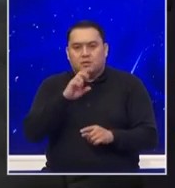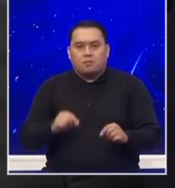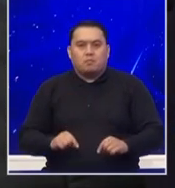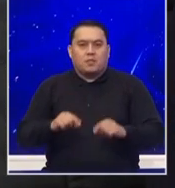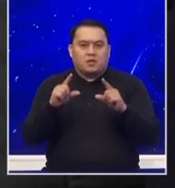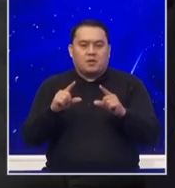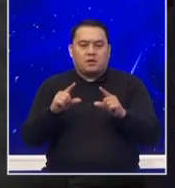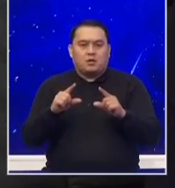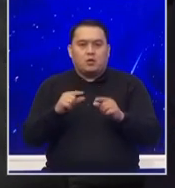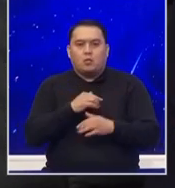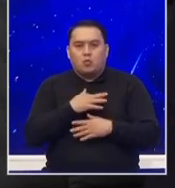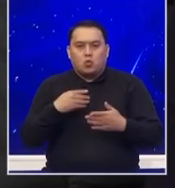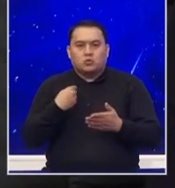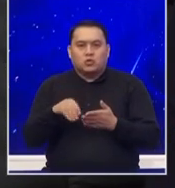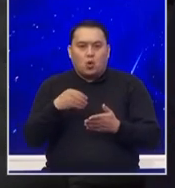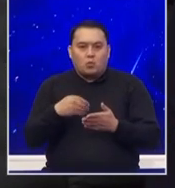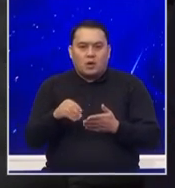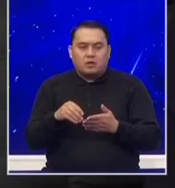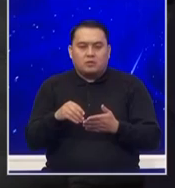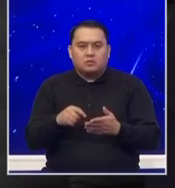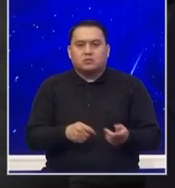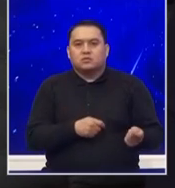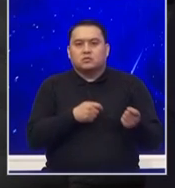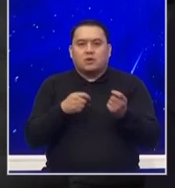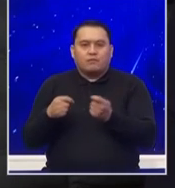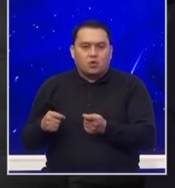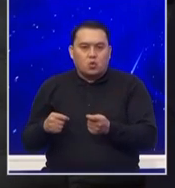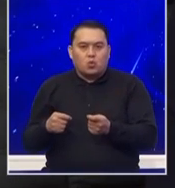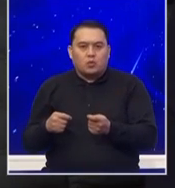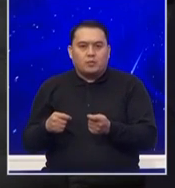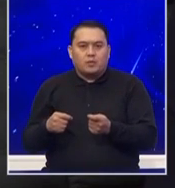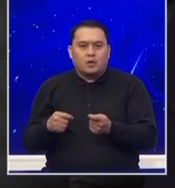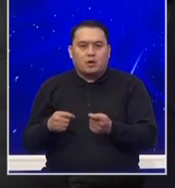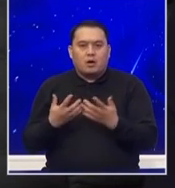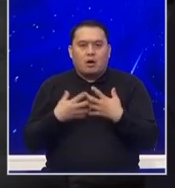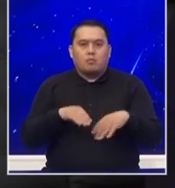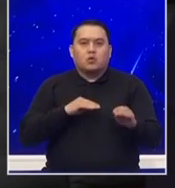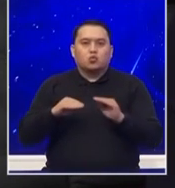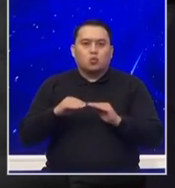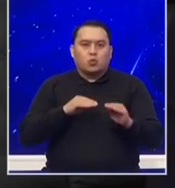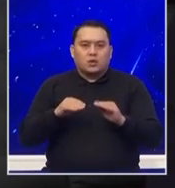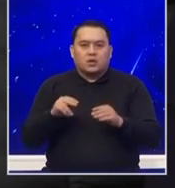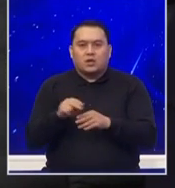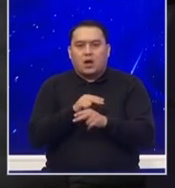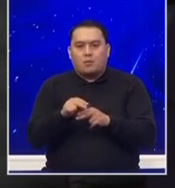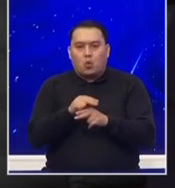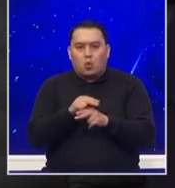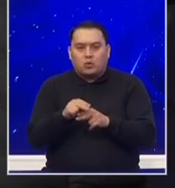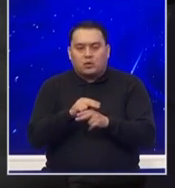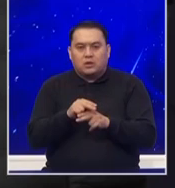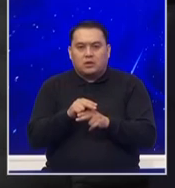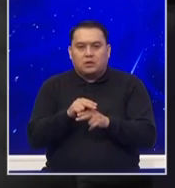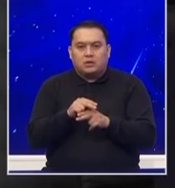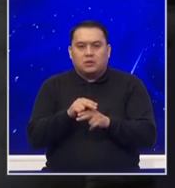поднимается. Многое мы закупаем за валюту, то есть это оборудование, какие-то ремонтные, для